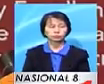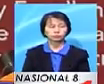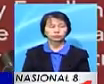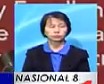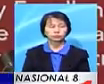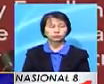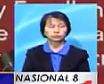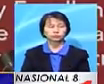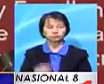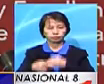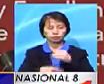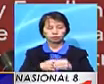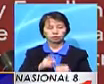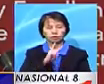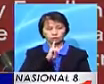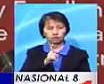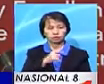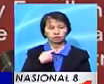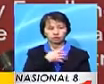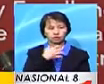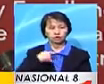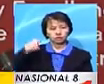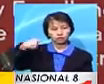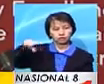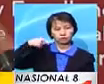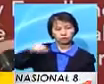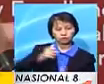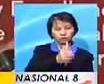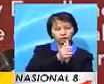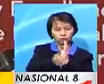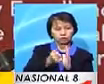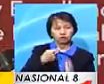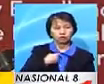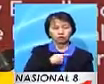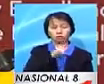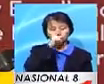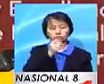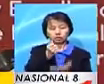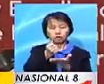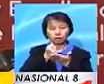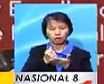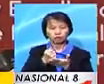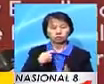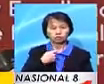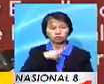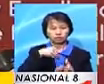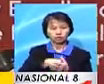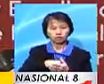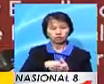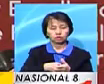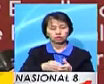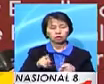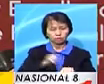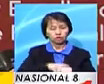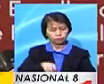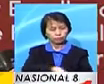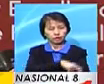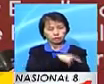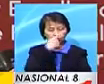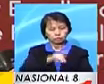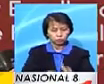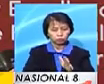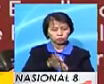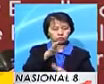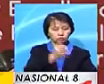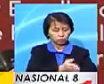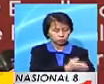You talk about Islamic finance itself. When you have a quality talent around the globe, it will actually help us in the long run for the development